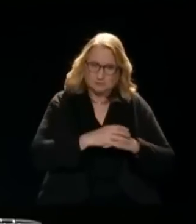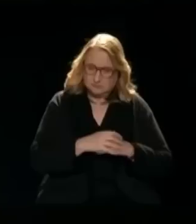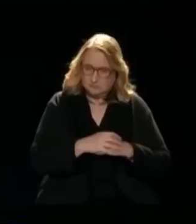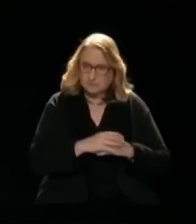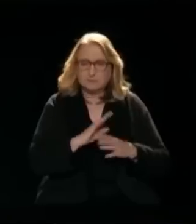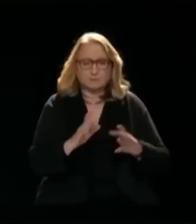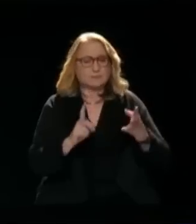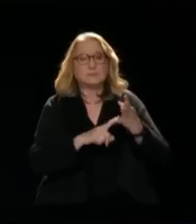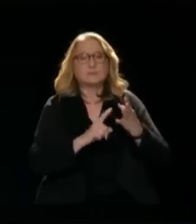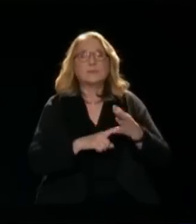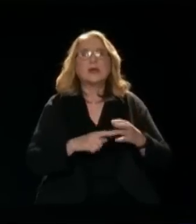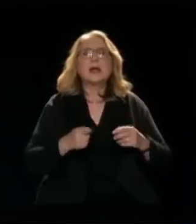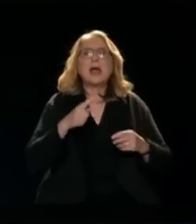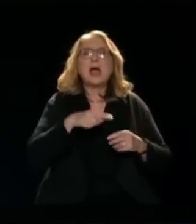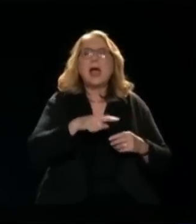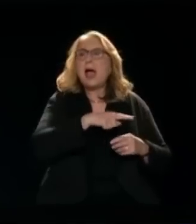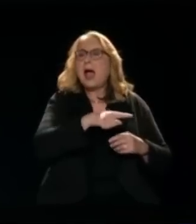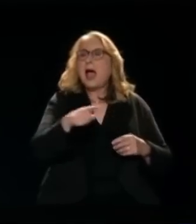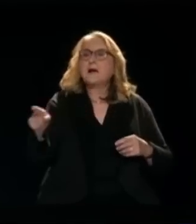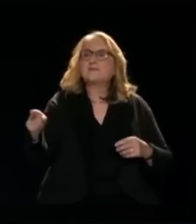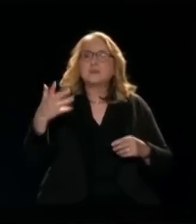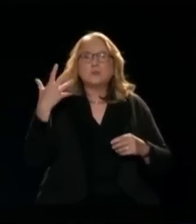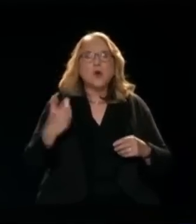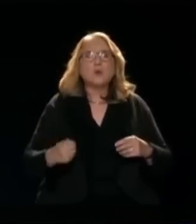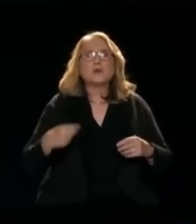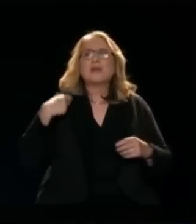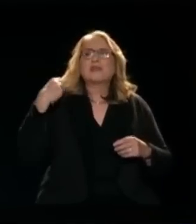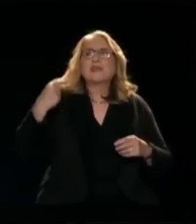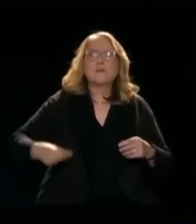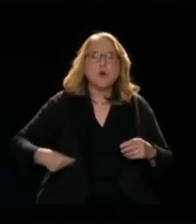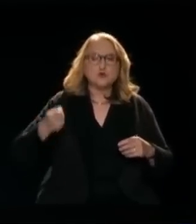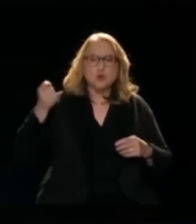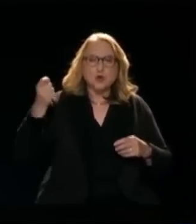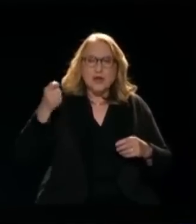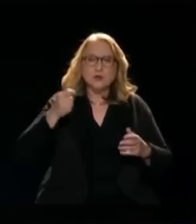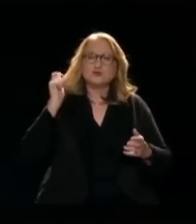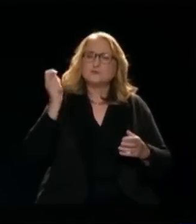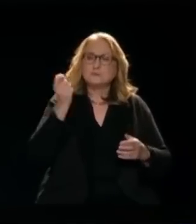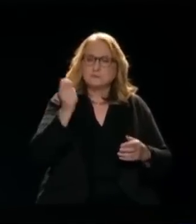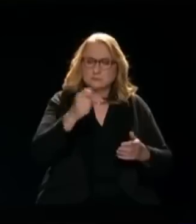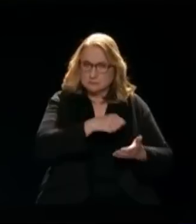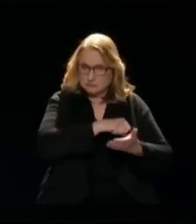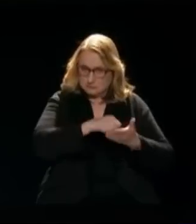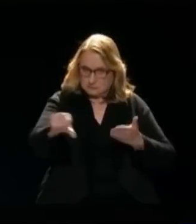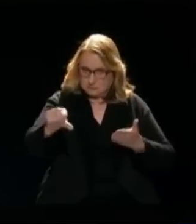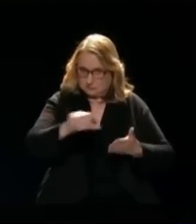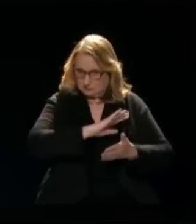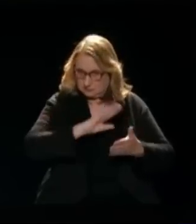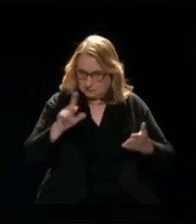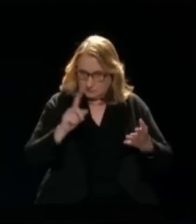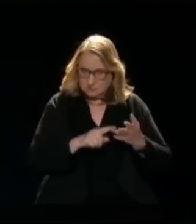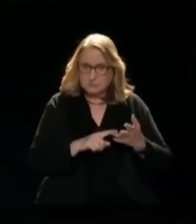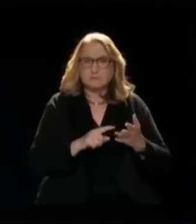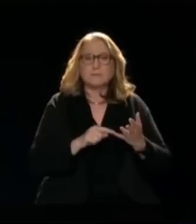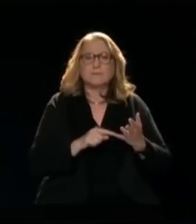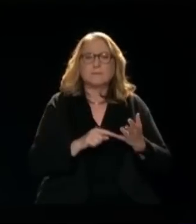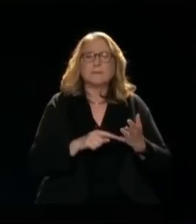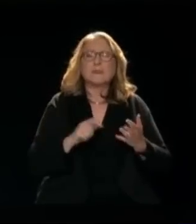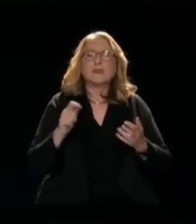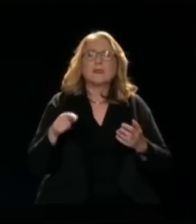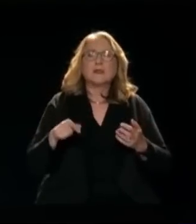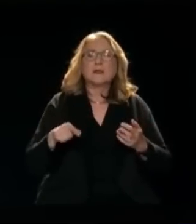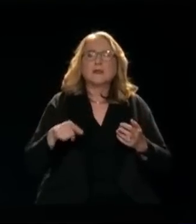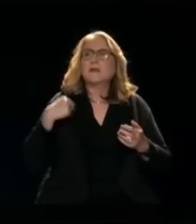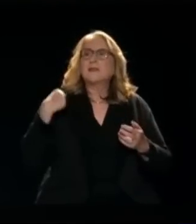προς τους κατόχους δημοσίου χρέους και καταγγελία των μνημονιακών δεσμεύσεων και θεσμών όπως η ΑΔΕ και το Υπερταμείο, το συζητήσαμε νωρίτερα. Εθνικοποίηση